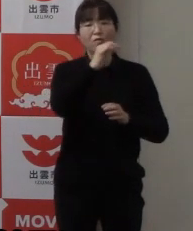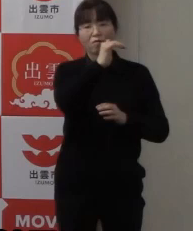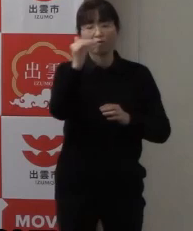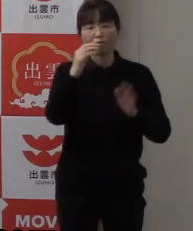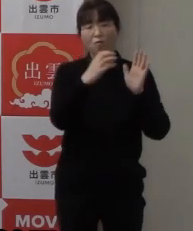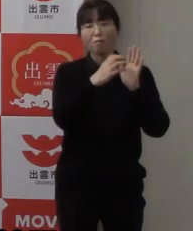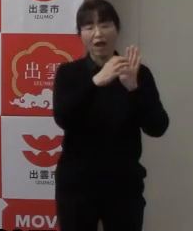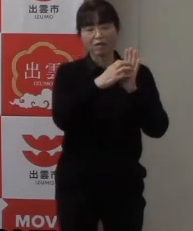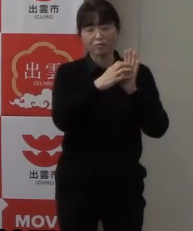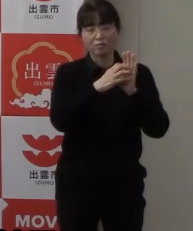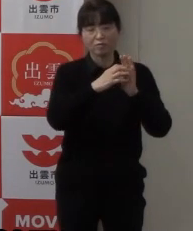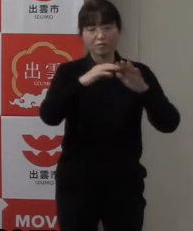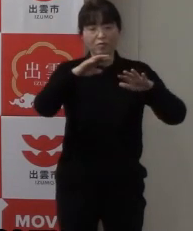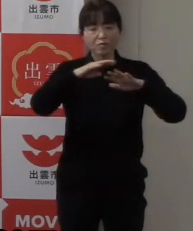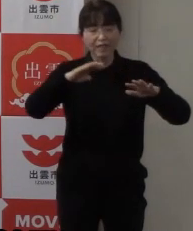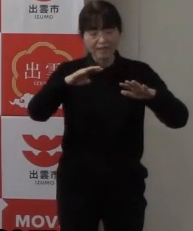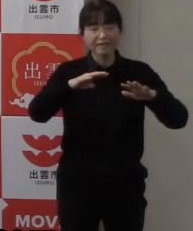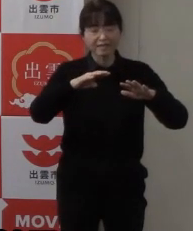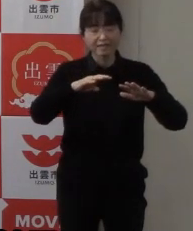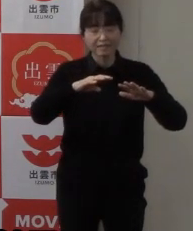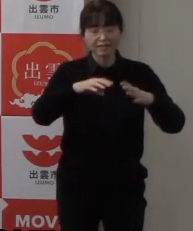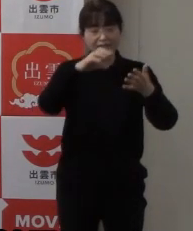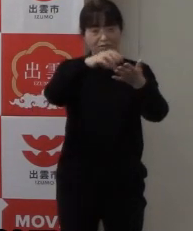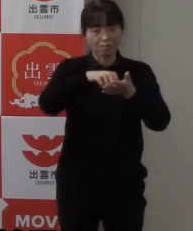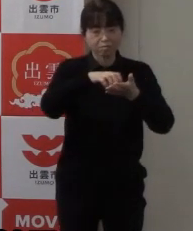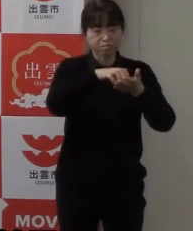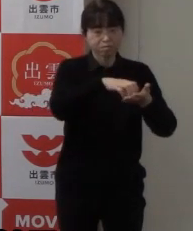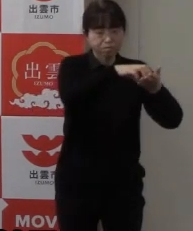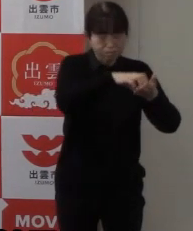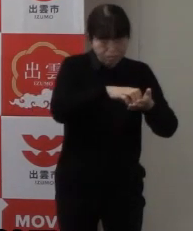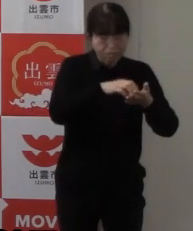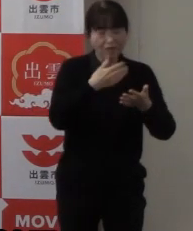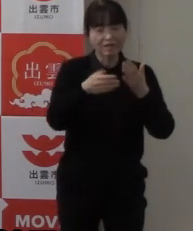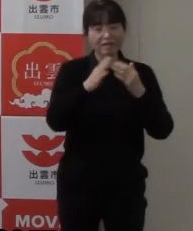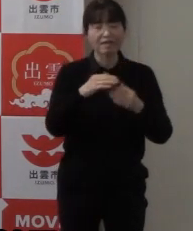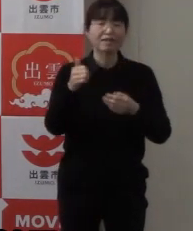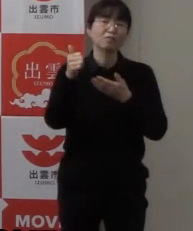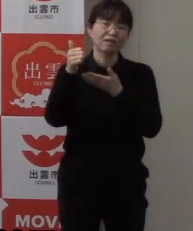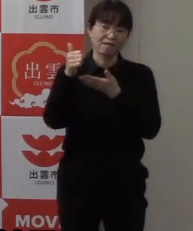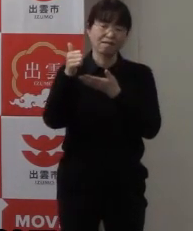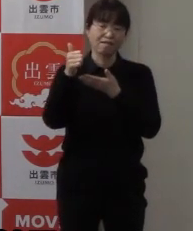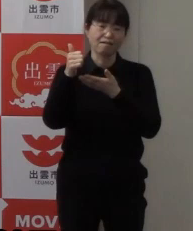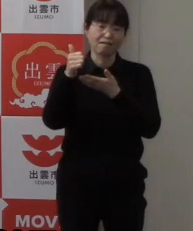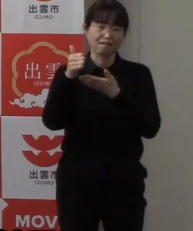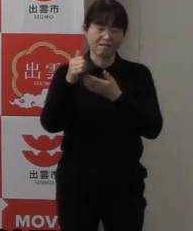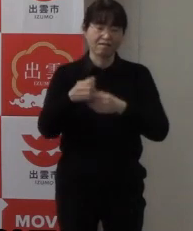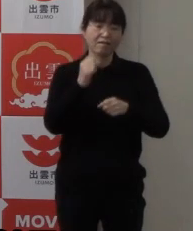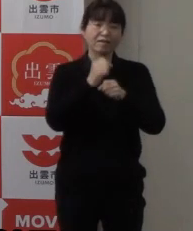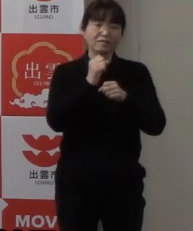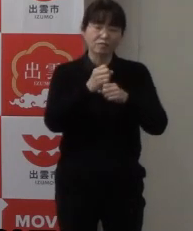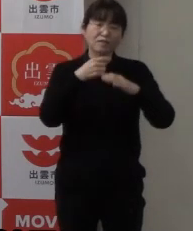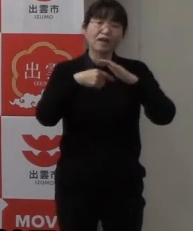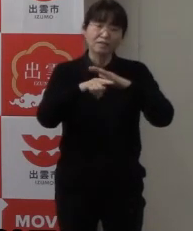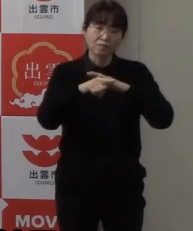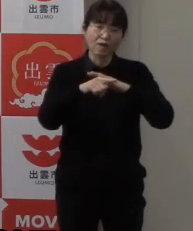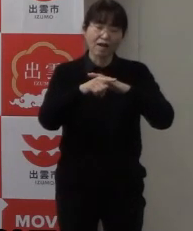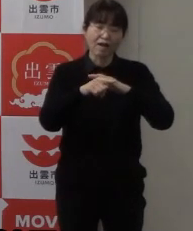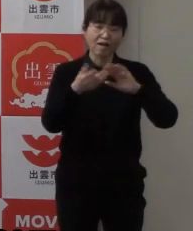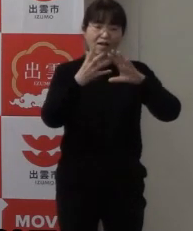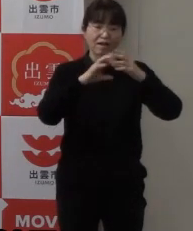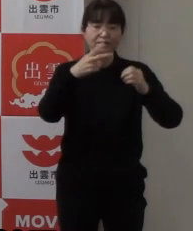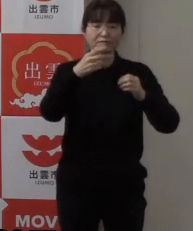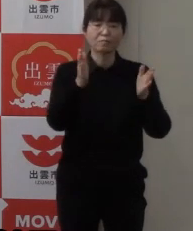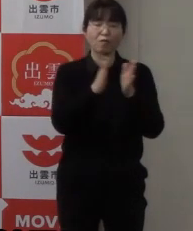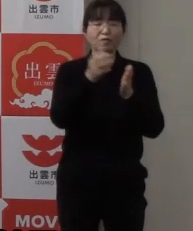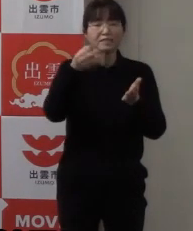で入賞受賞の経験があるという方でありまして、制作意図としてはこの出雲